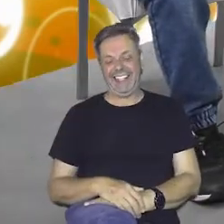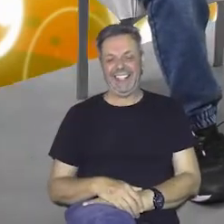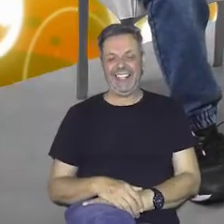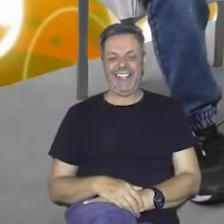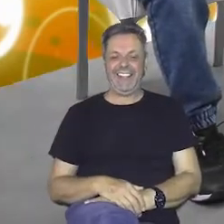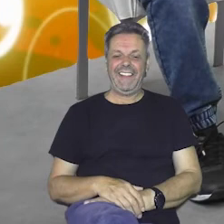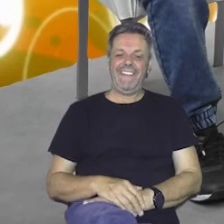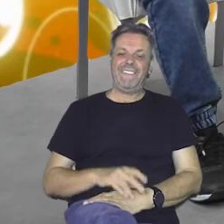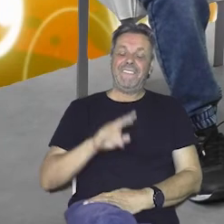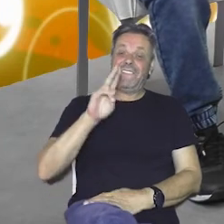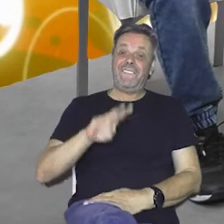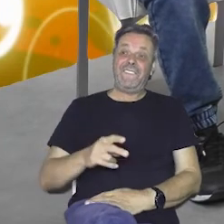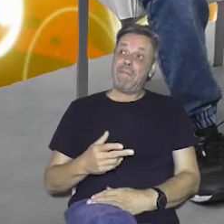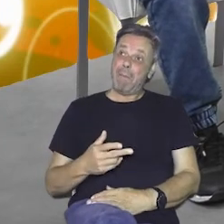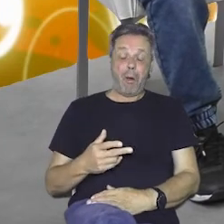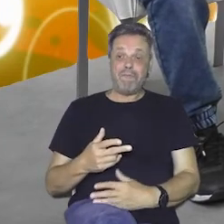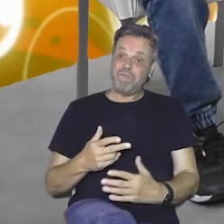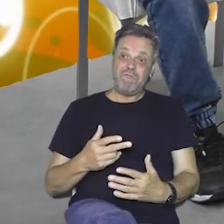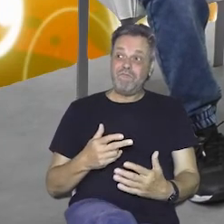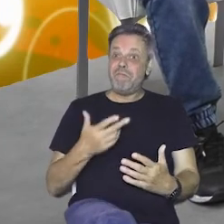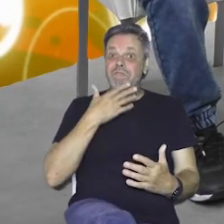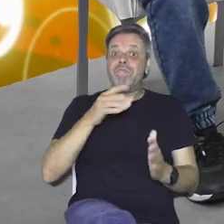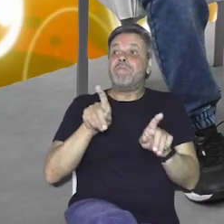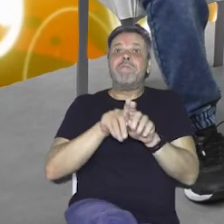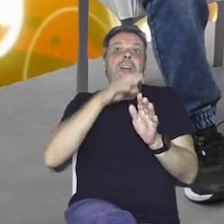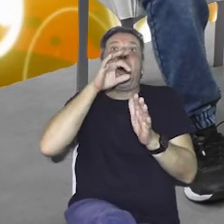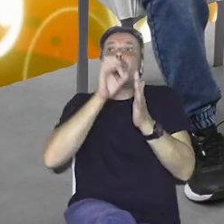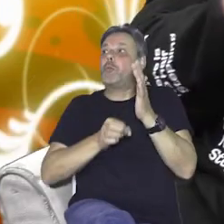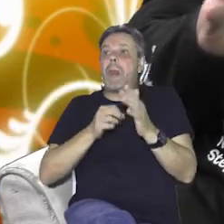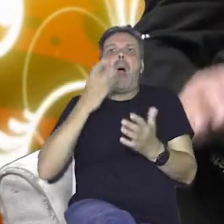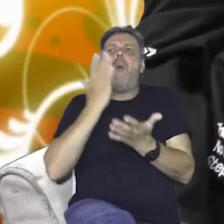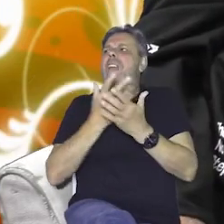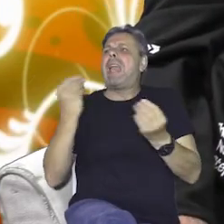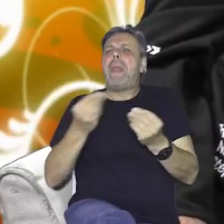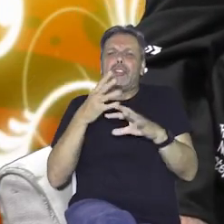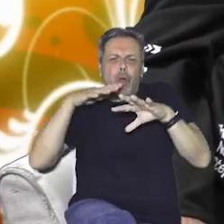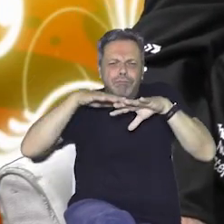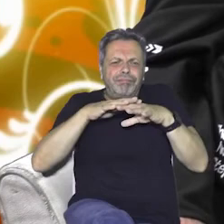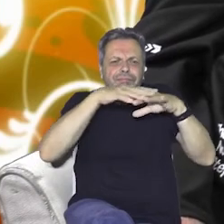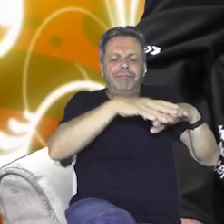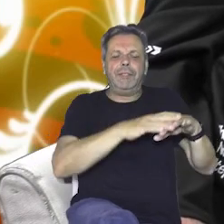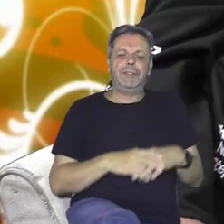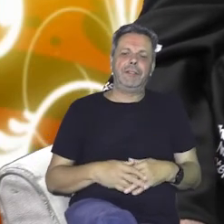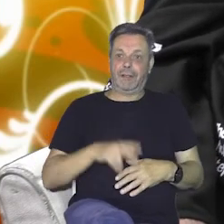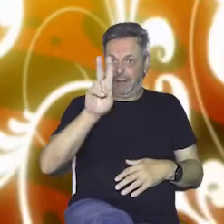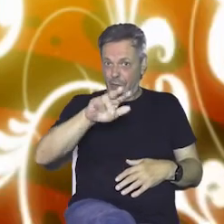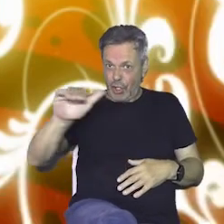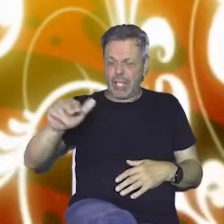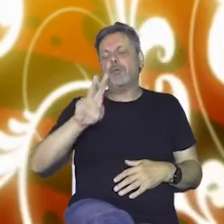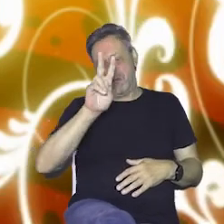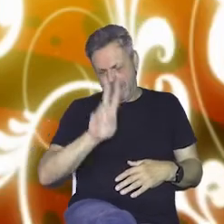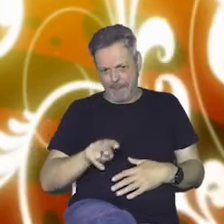neku sudbonosnu vezu. Da, sve su neke niti. Uvijek ima tajna imaš veza. Imaš djecu? Imam. Jel su